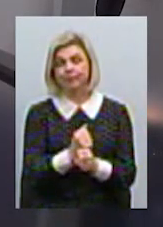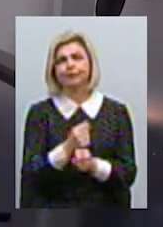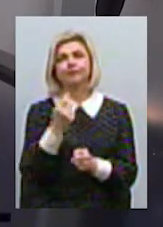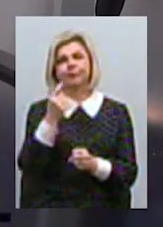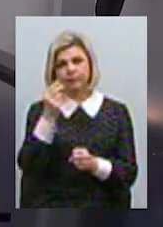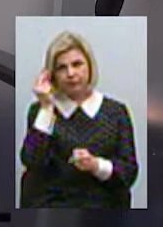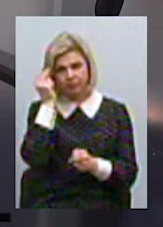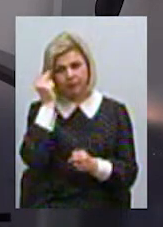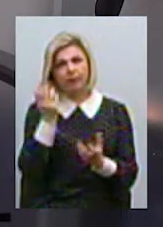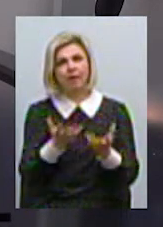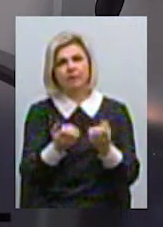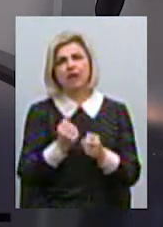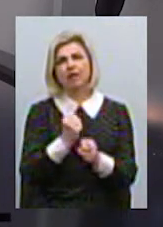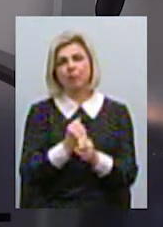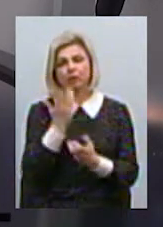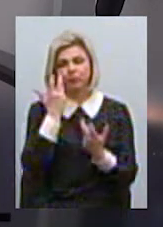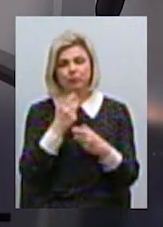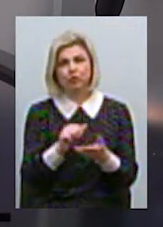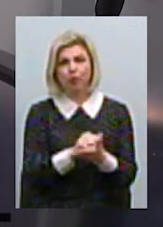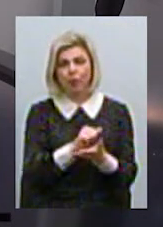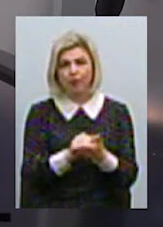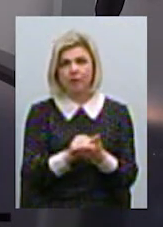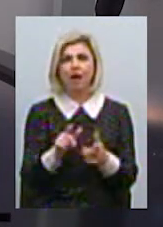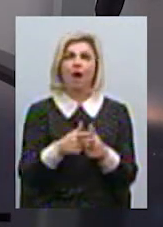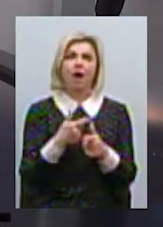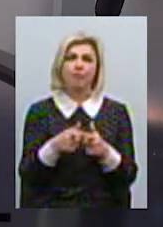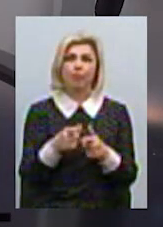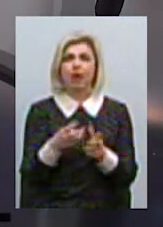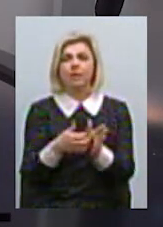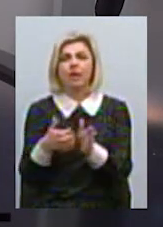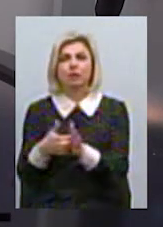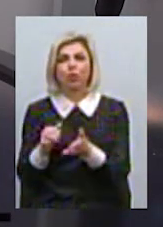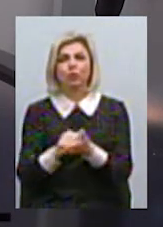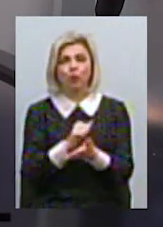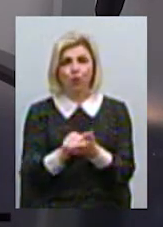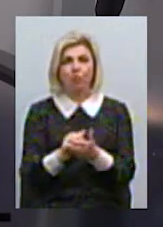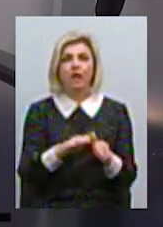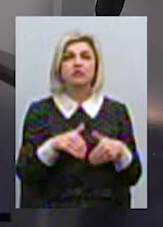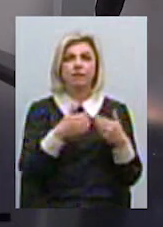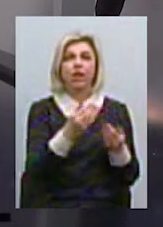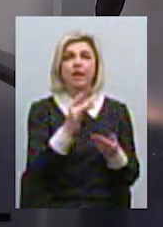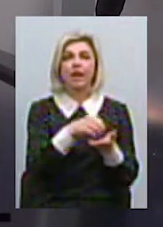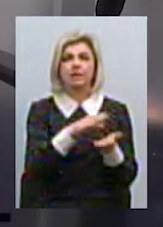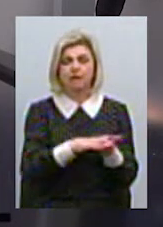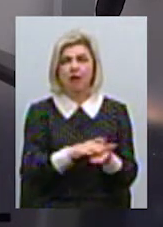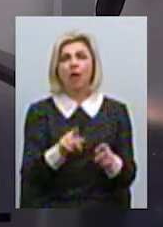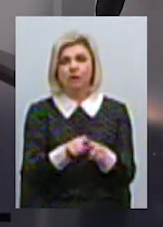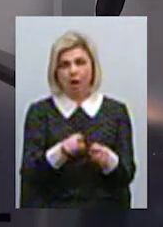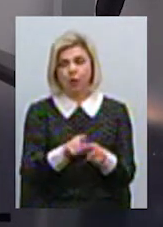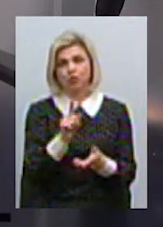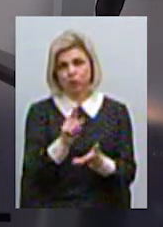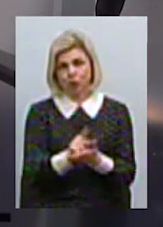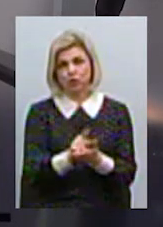завідомо взяв в роботу підроблені документи або на недостаючих документах зробив цю реєстрацію, він також має нести,